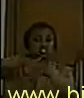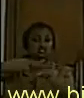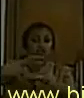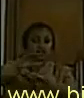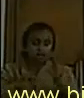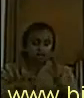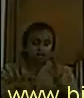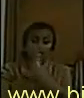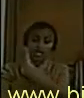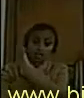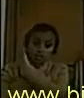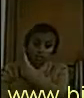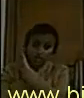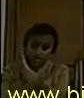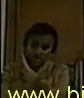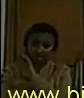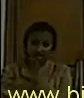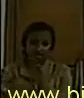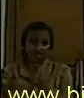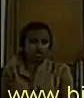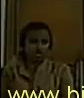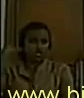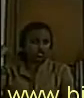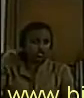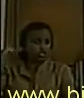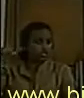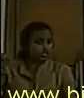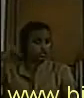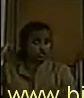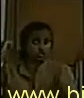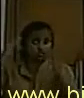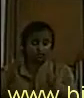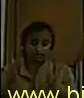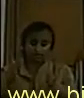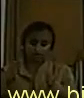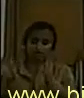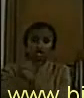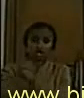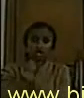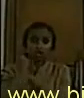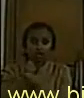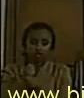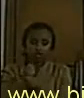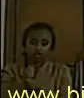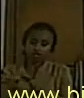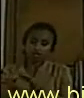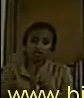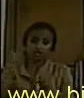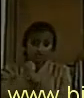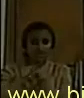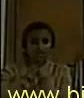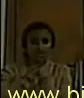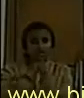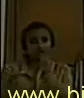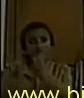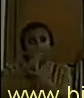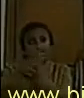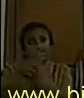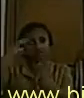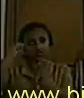በማድረግ የፖለቲካና የሽብር ተግባር ለማከናወን መቃጣት ከህገ መንግስቱ ጋር በቀጥታ